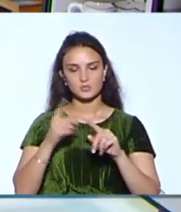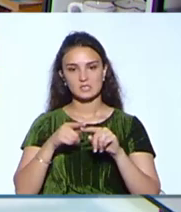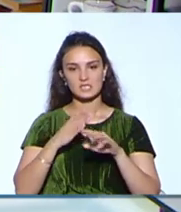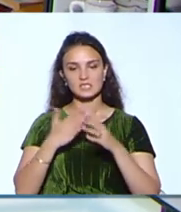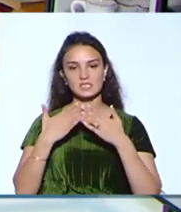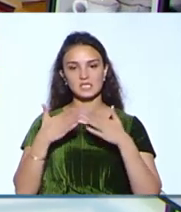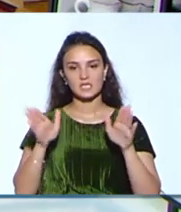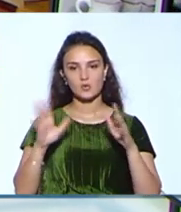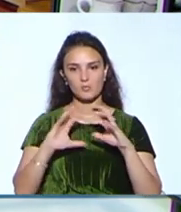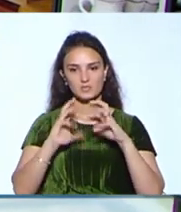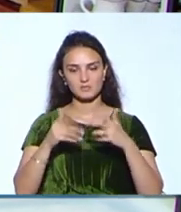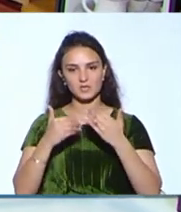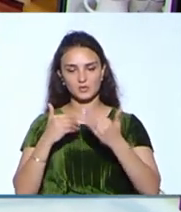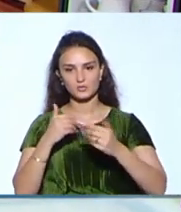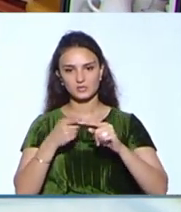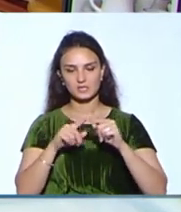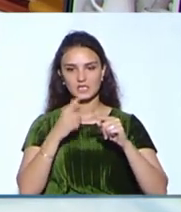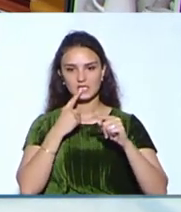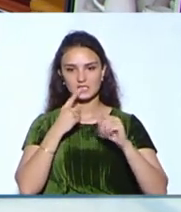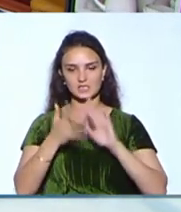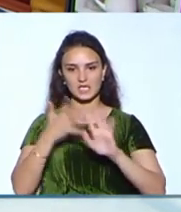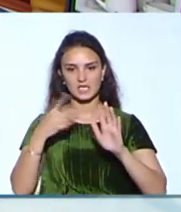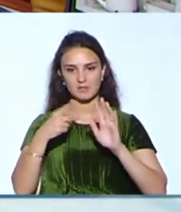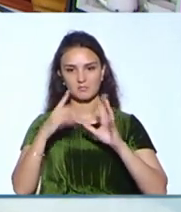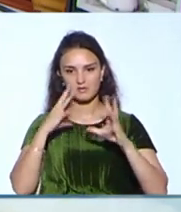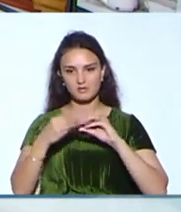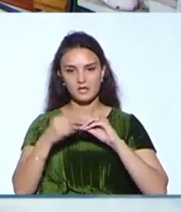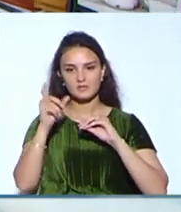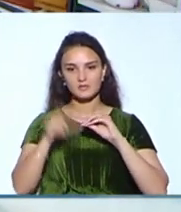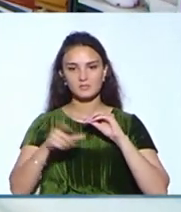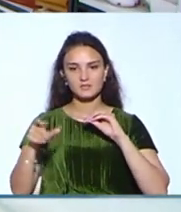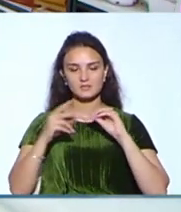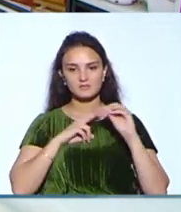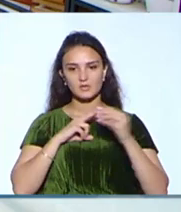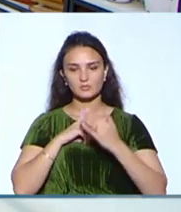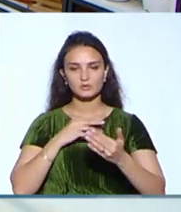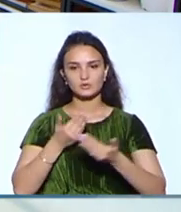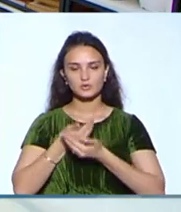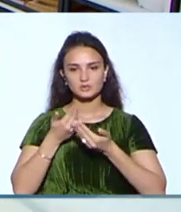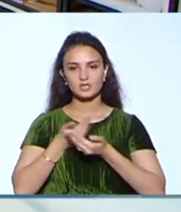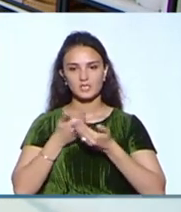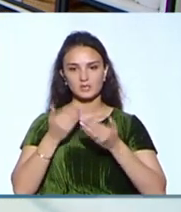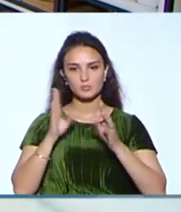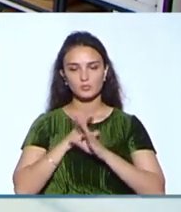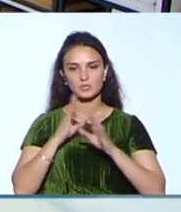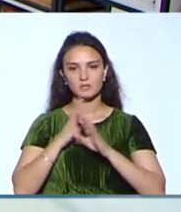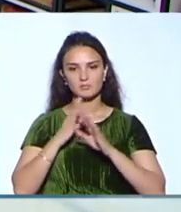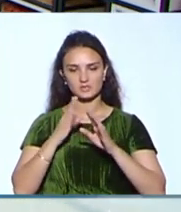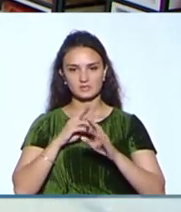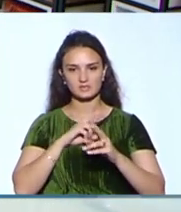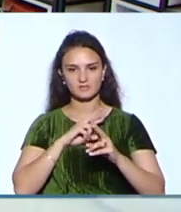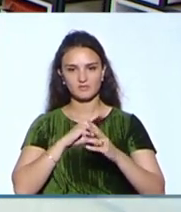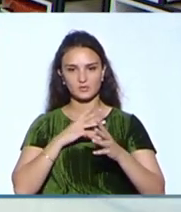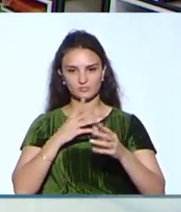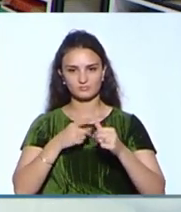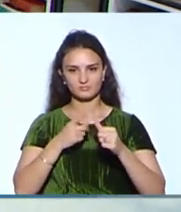ღიაობა სამყაროს ენის გაგებისკენ, ადამიანების სიყვარულისკენ, ცოცხალი ბუნების სიყვარულისკენ,